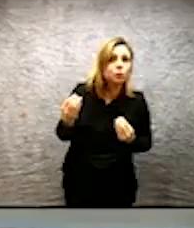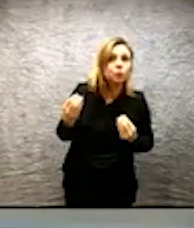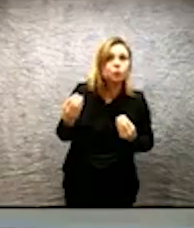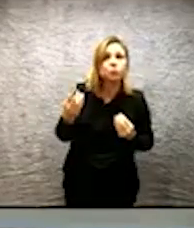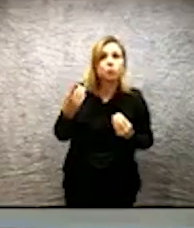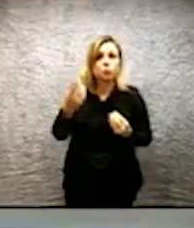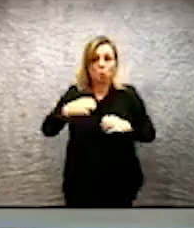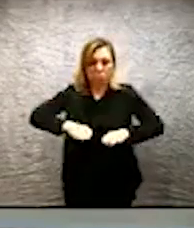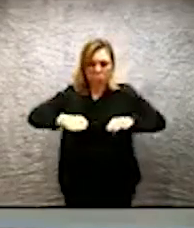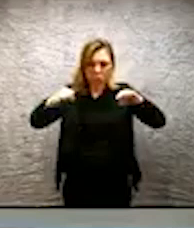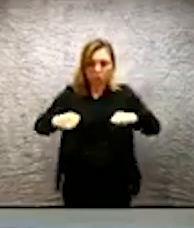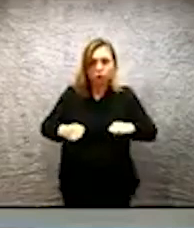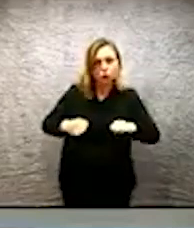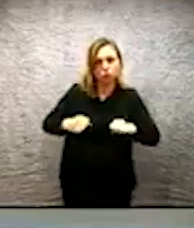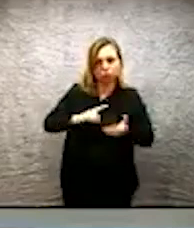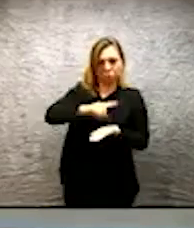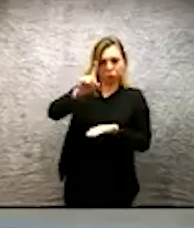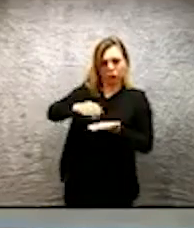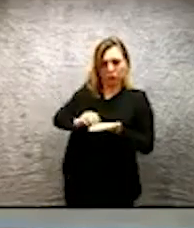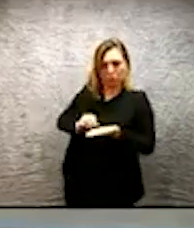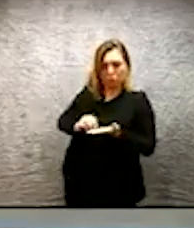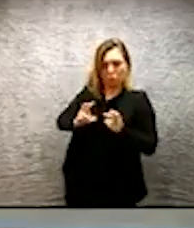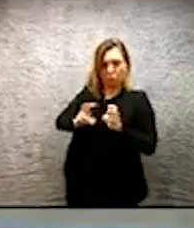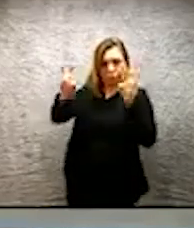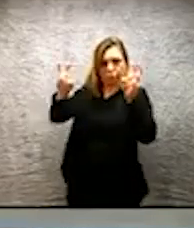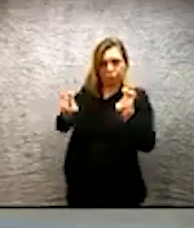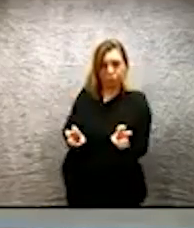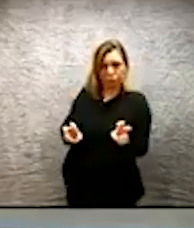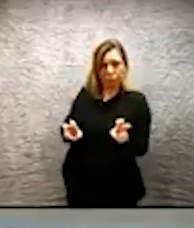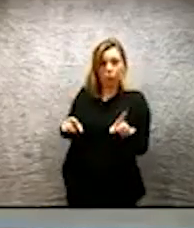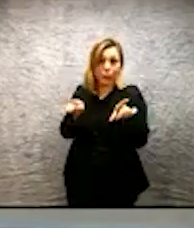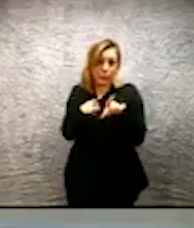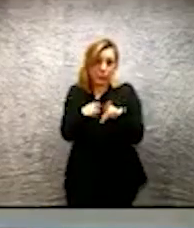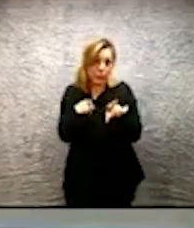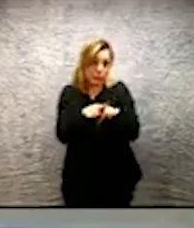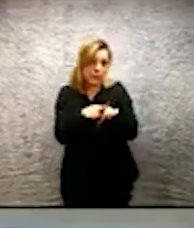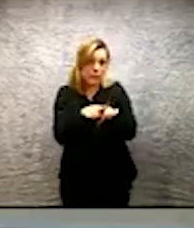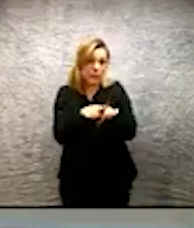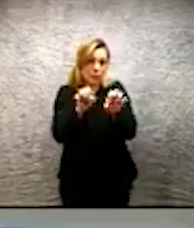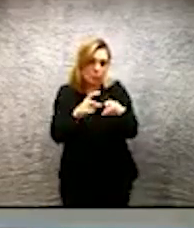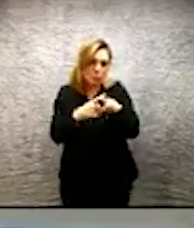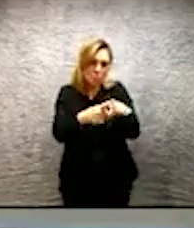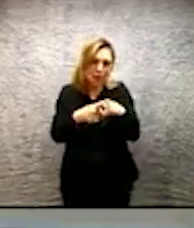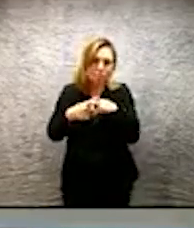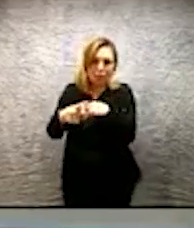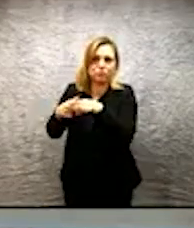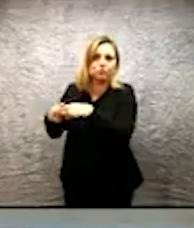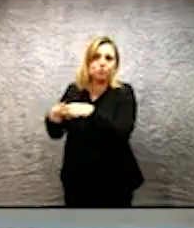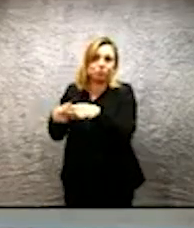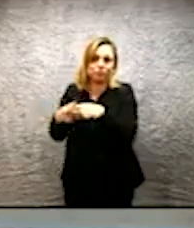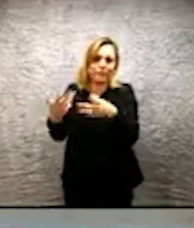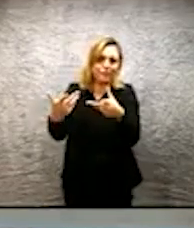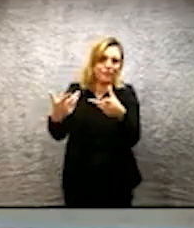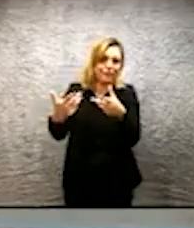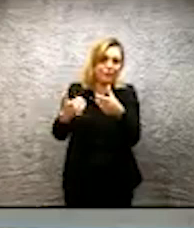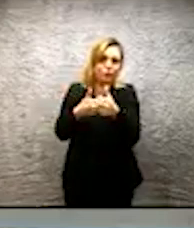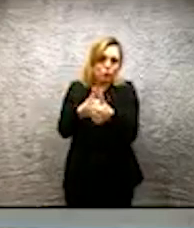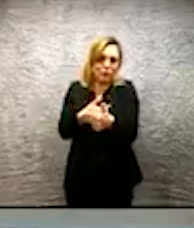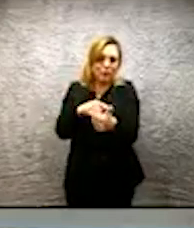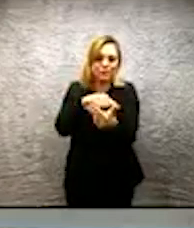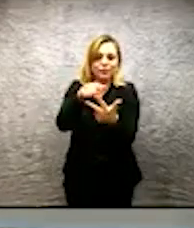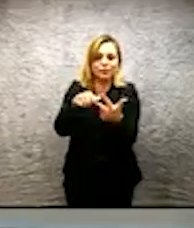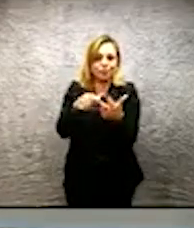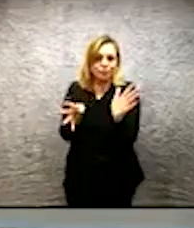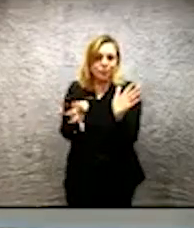communal qui évolue, soit en plus ou soit en moins, cette clé de répartition va également évoluer. Voilà ce que je peux